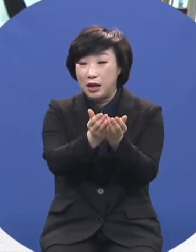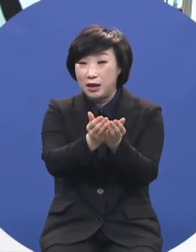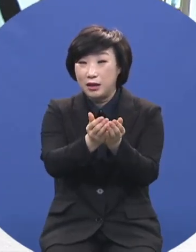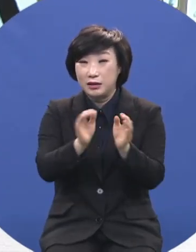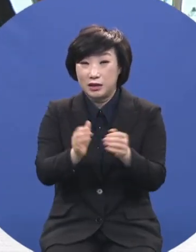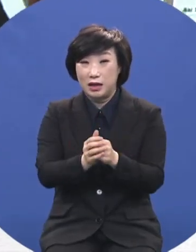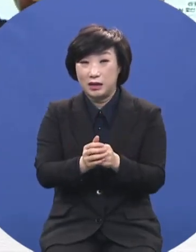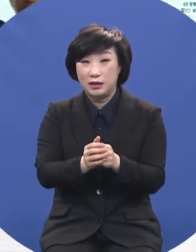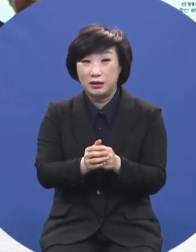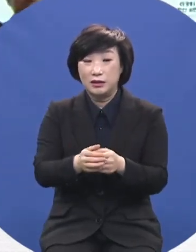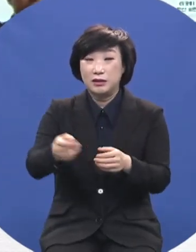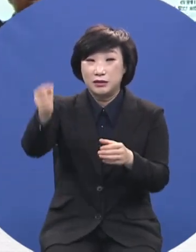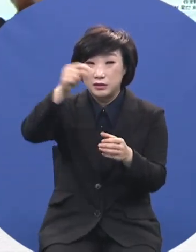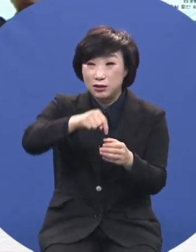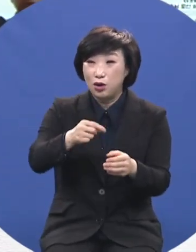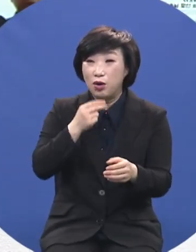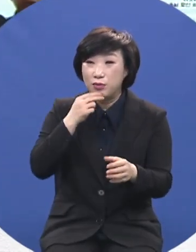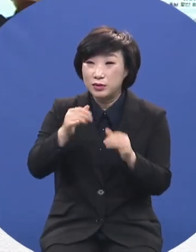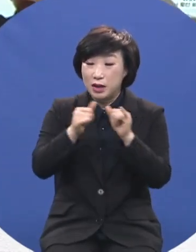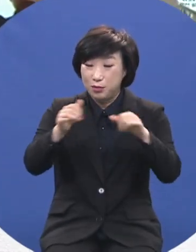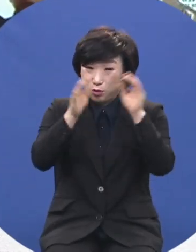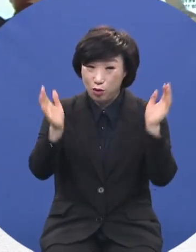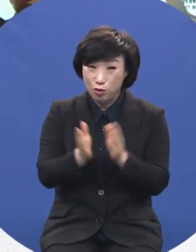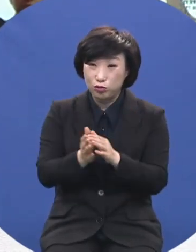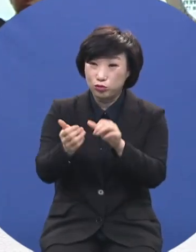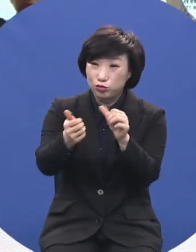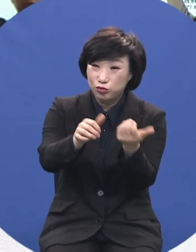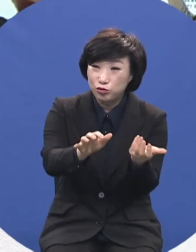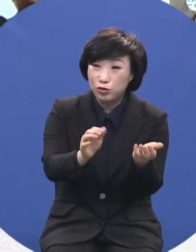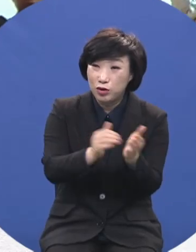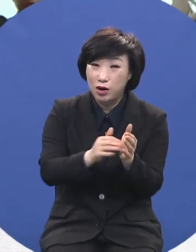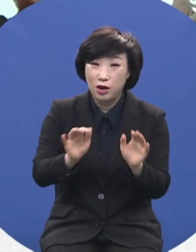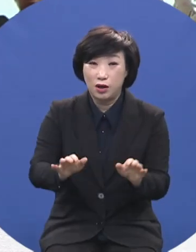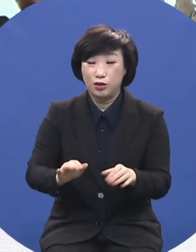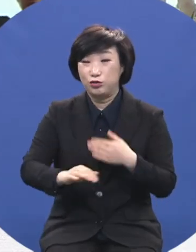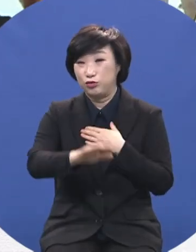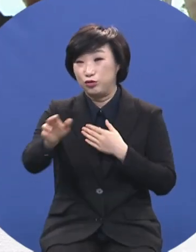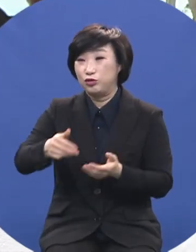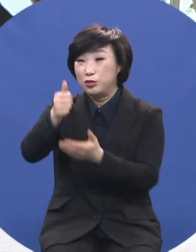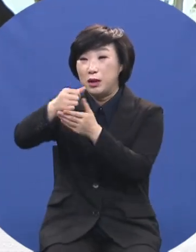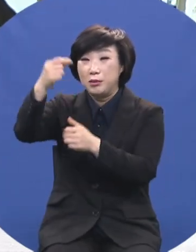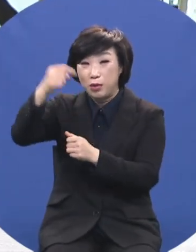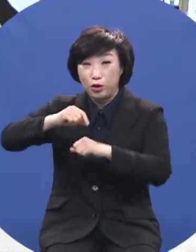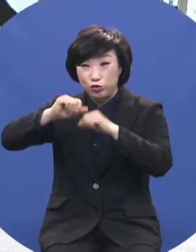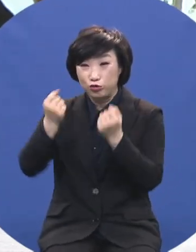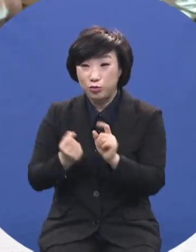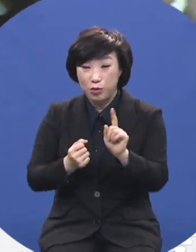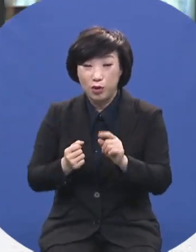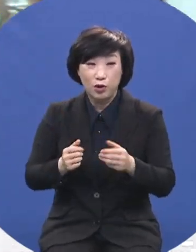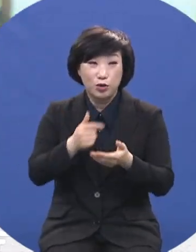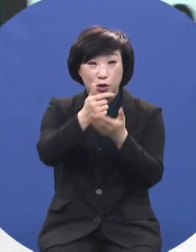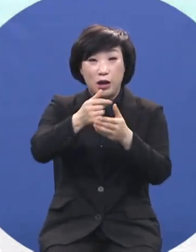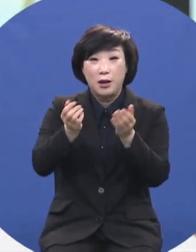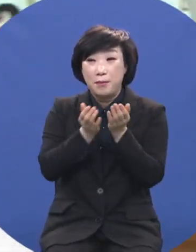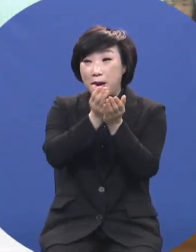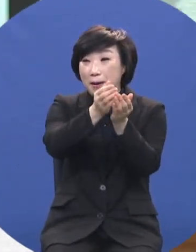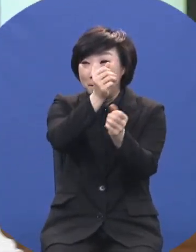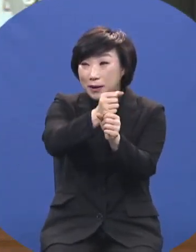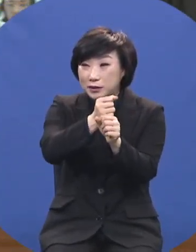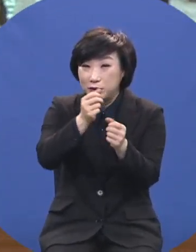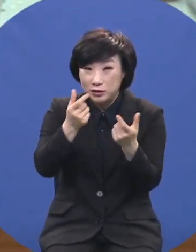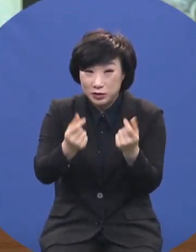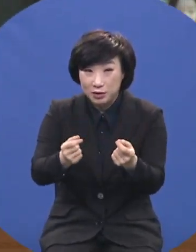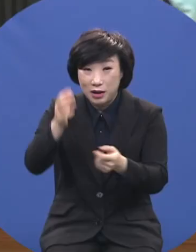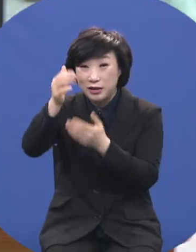짓고 방주에 들어오지 못한 자는 다 죽었습니다. 우리는 주님 명령에 순종은 노아의 방주를 짓듯이 하나님